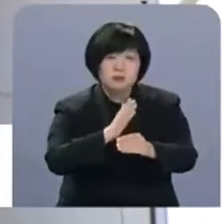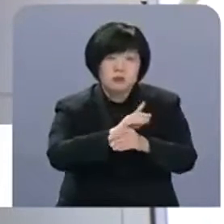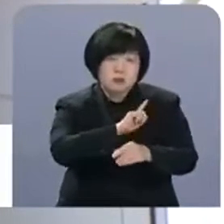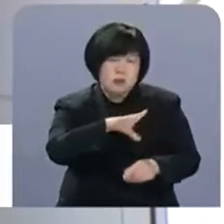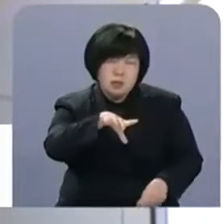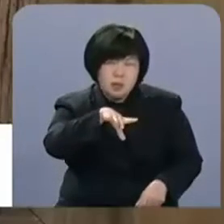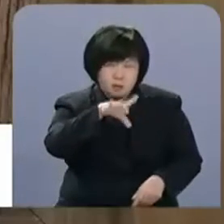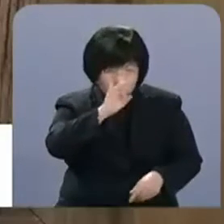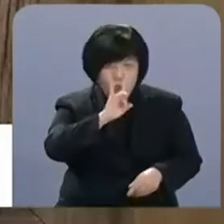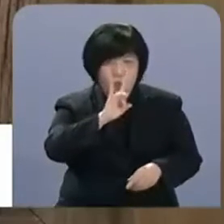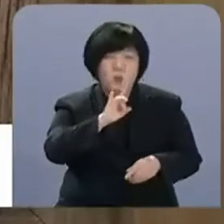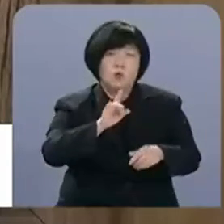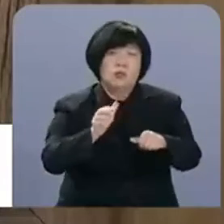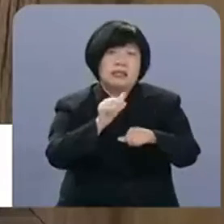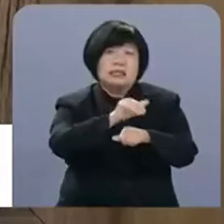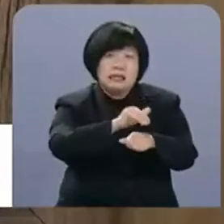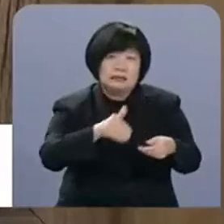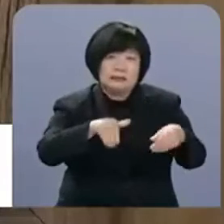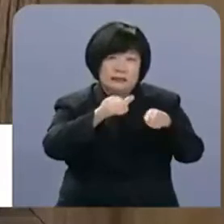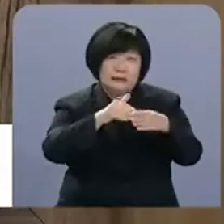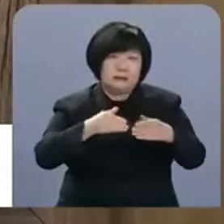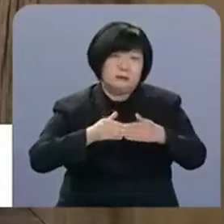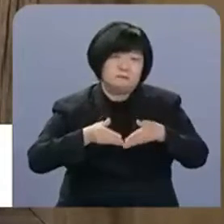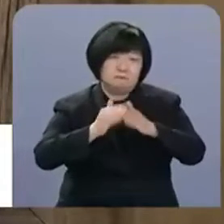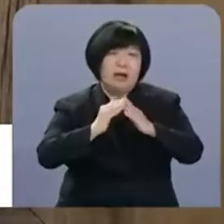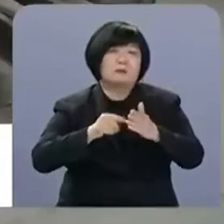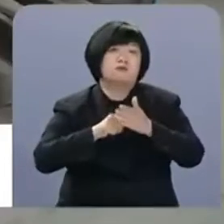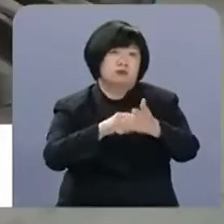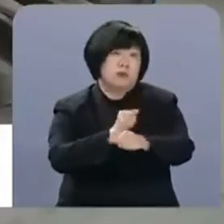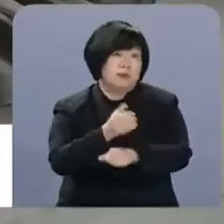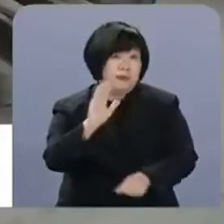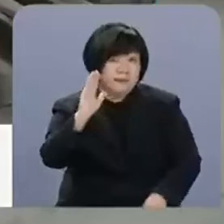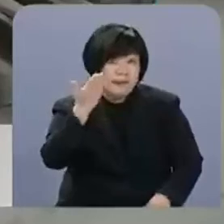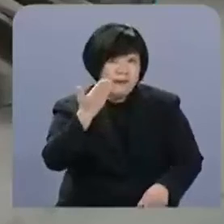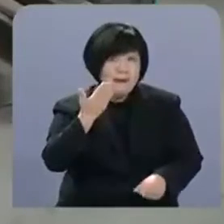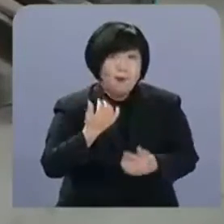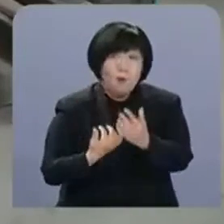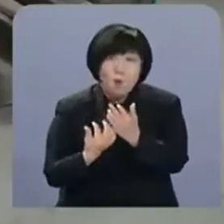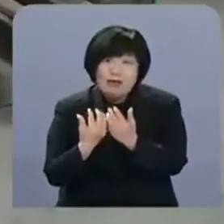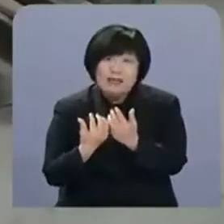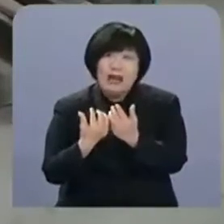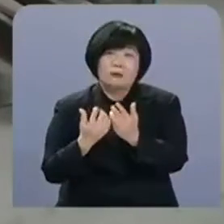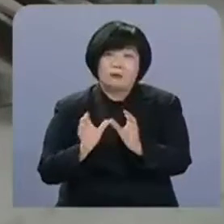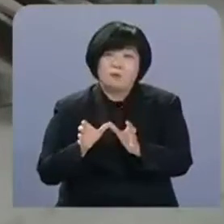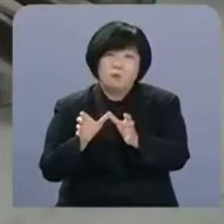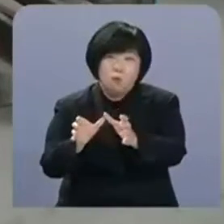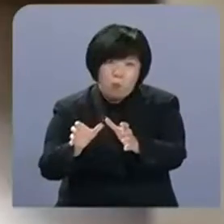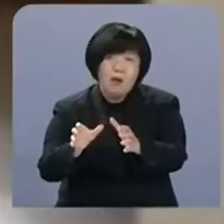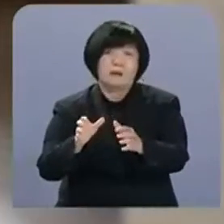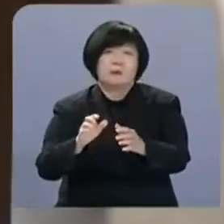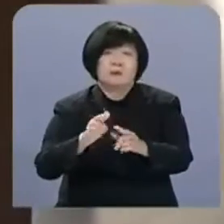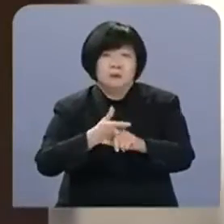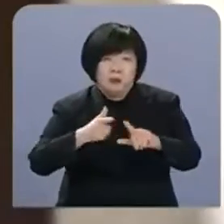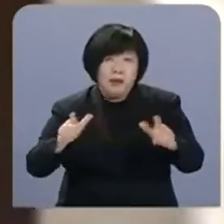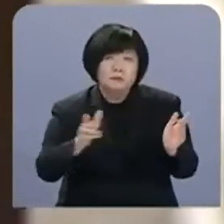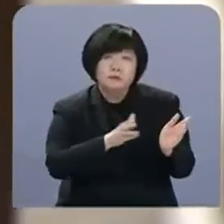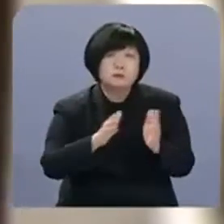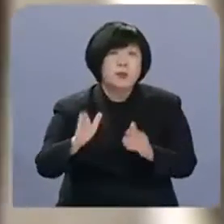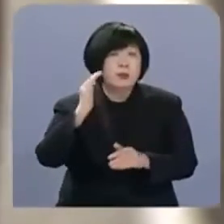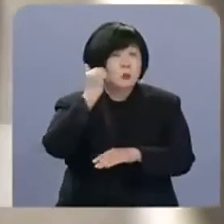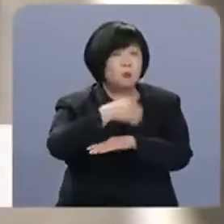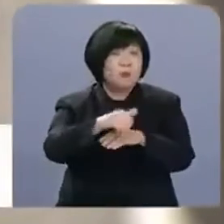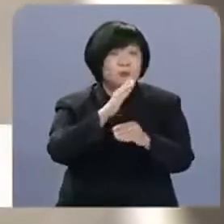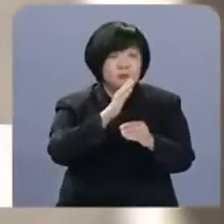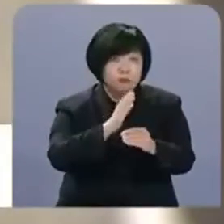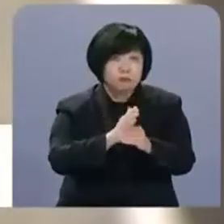설치를 추진 합니다 동물 전용 장례식장을 비롯해 화장과 봉안시설 까지 마련할 계획입니다 00 동물 장묘